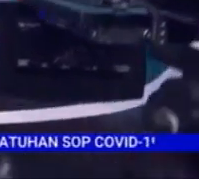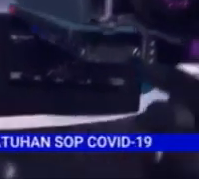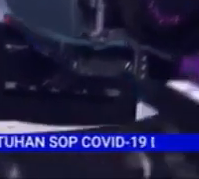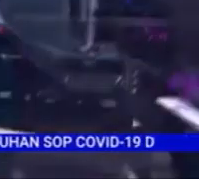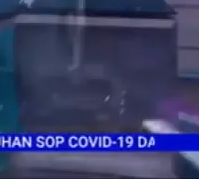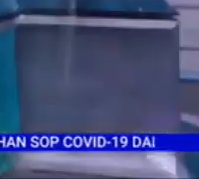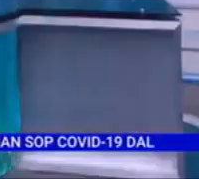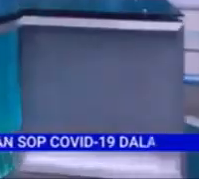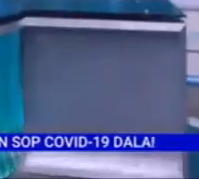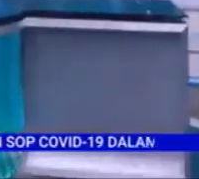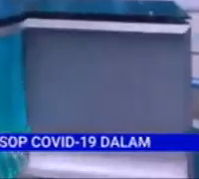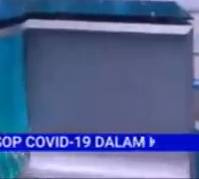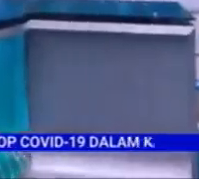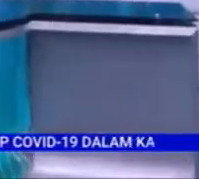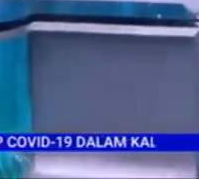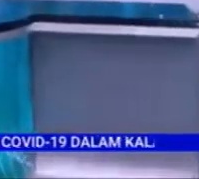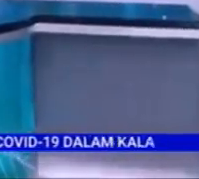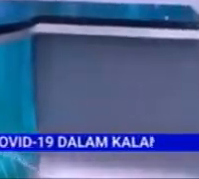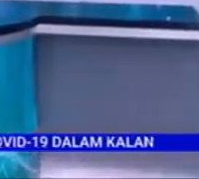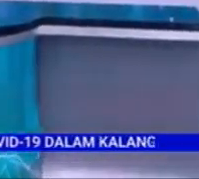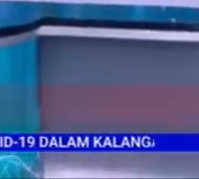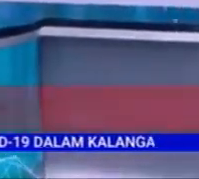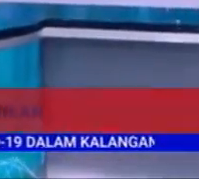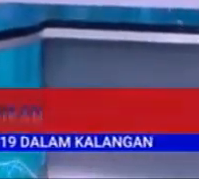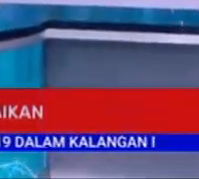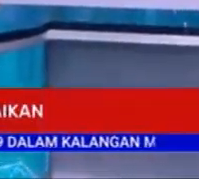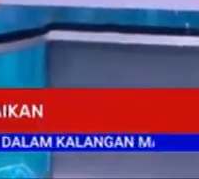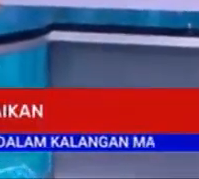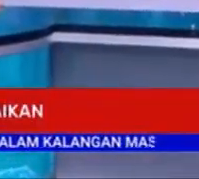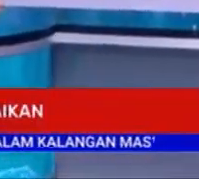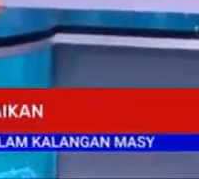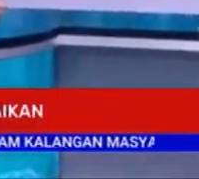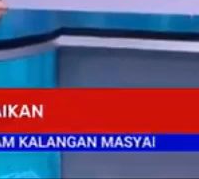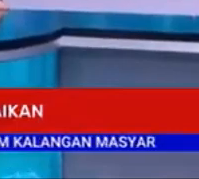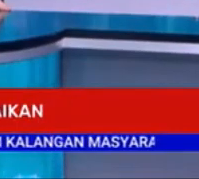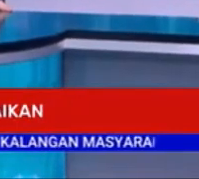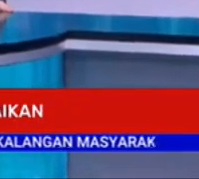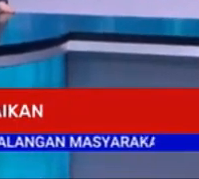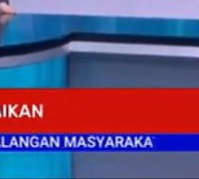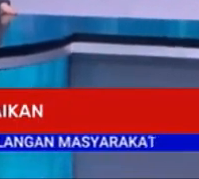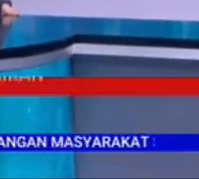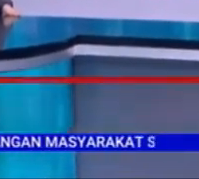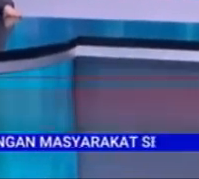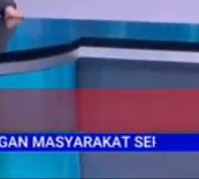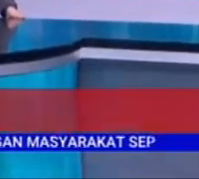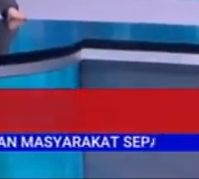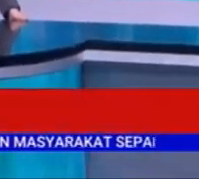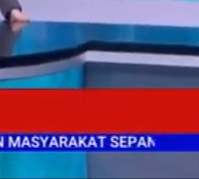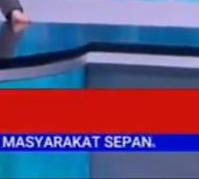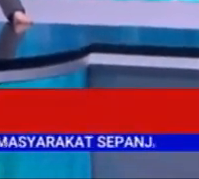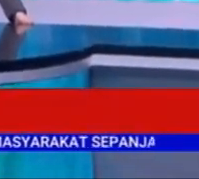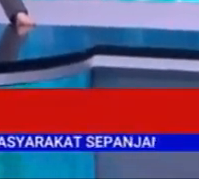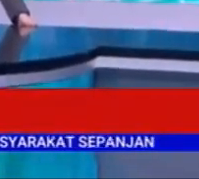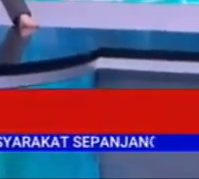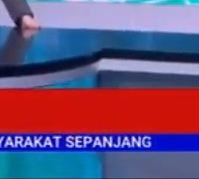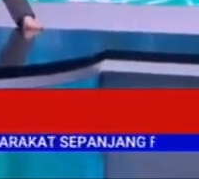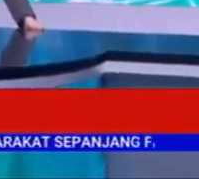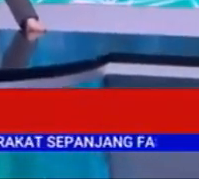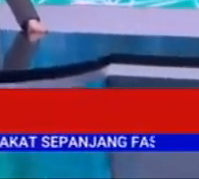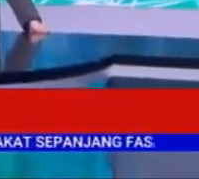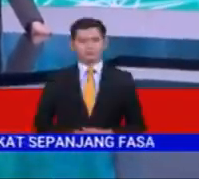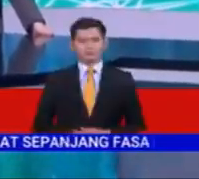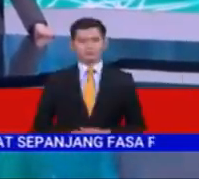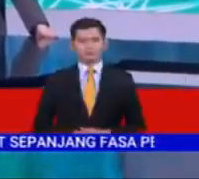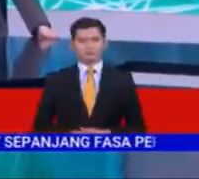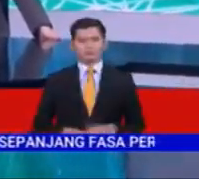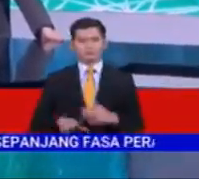Pengeluaran simpanan KWSP boleh dibuat menerusi portal pengeluaran khas dan boleh diakses melalui aplikasi mudah alih iAccount